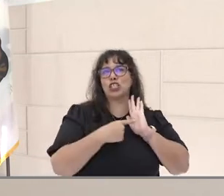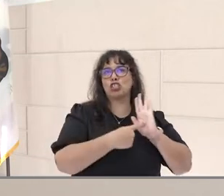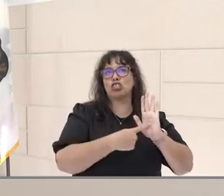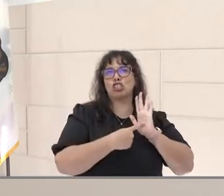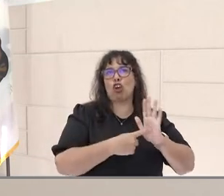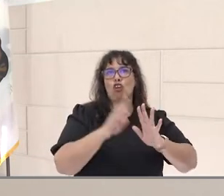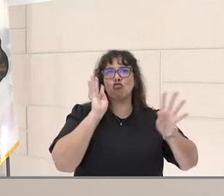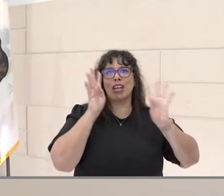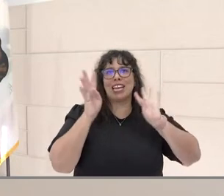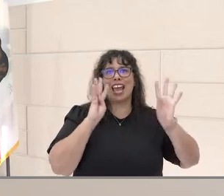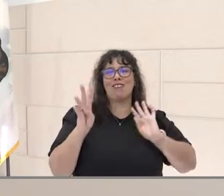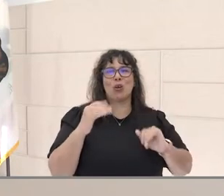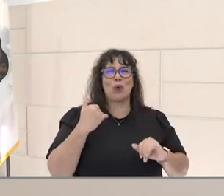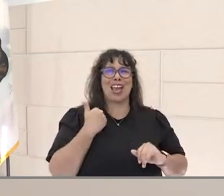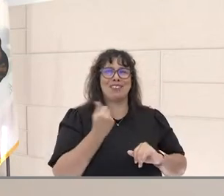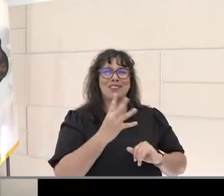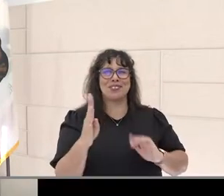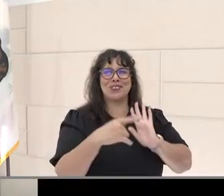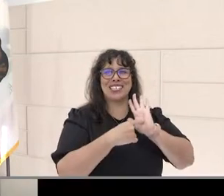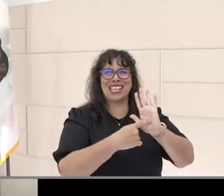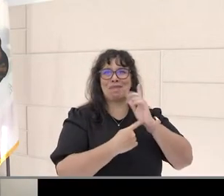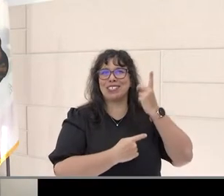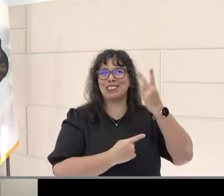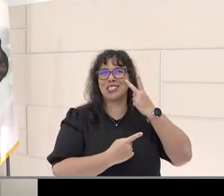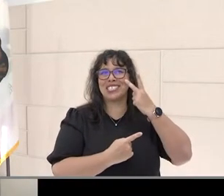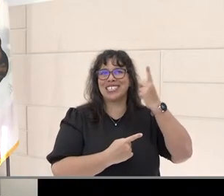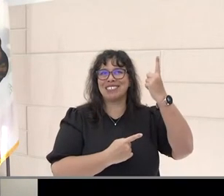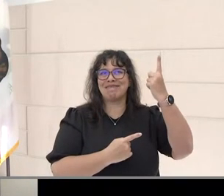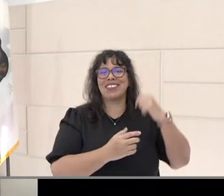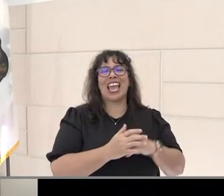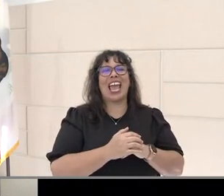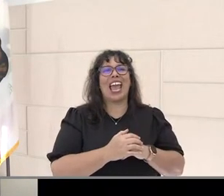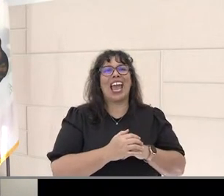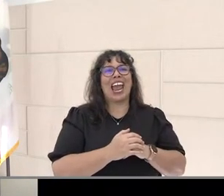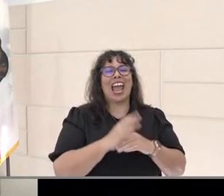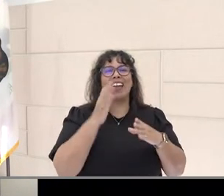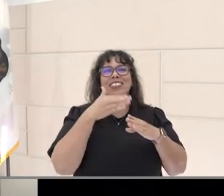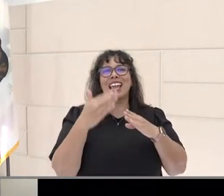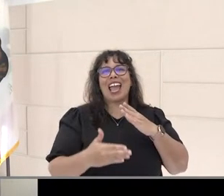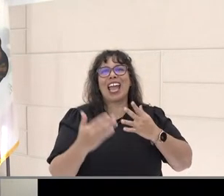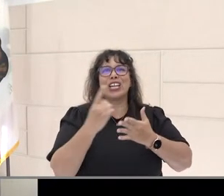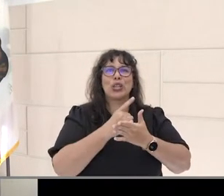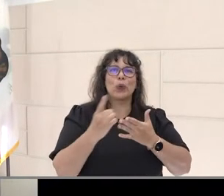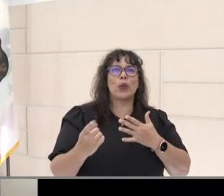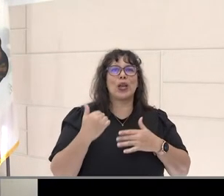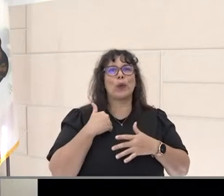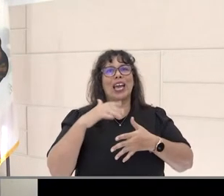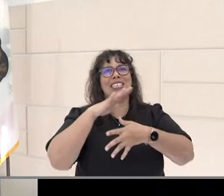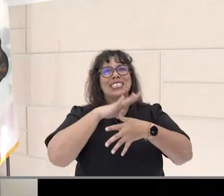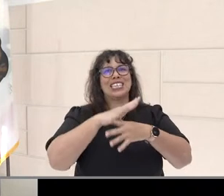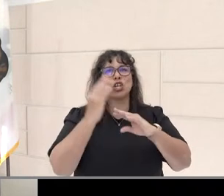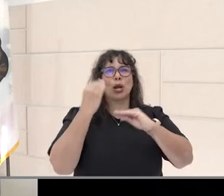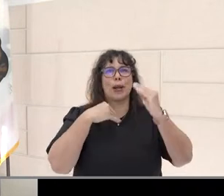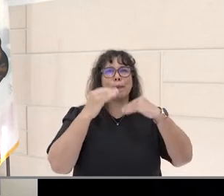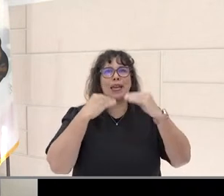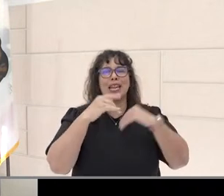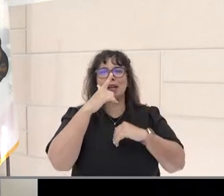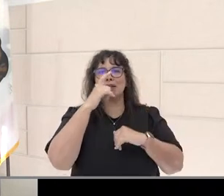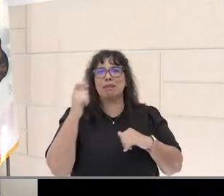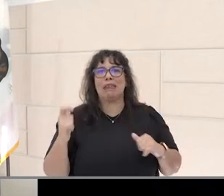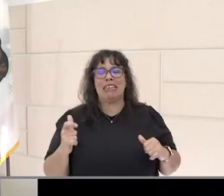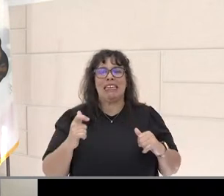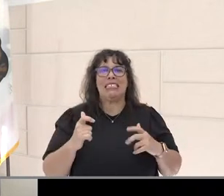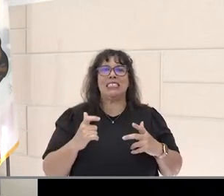បង្ហាញអំពីដែលថាម្នាក់អាចពាក់ជារបៀបច្នៃប្រឌិតរៀងខ្លួនណាបាទមកសាលារៀន